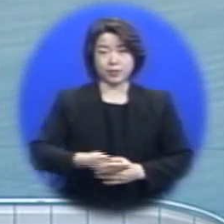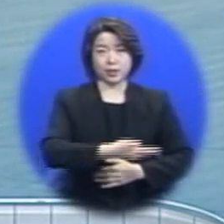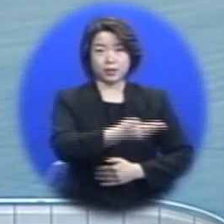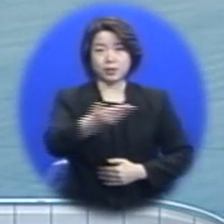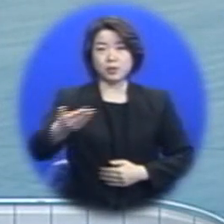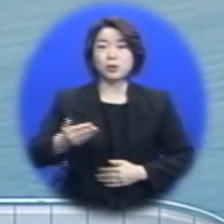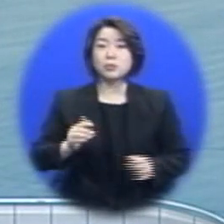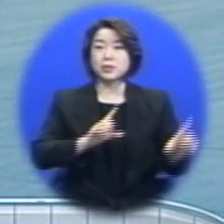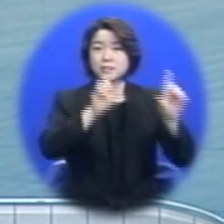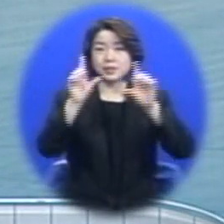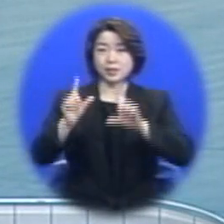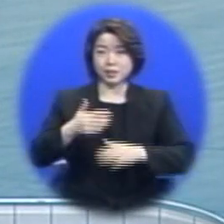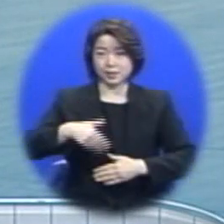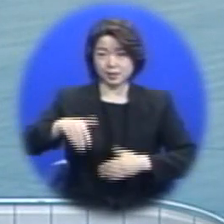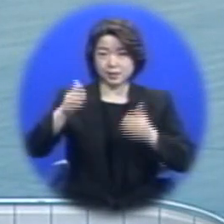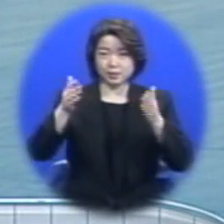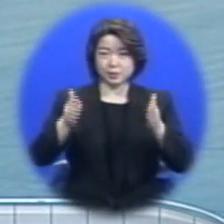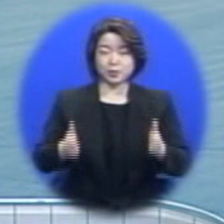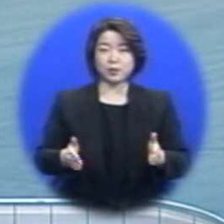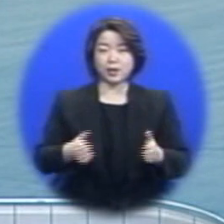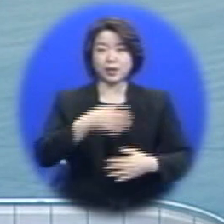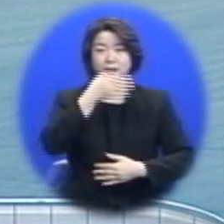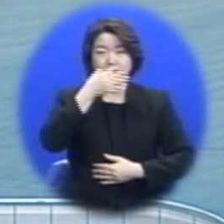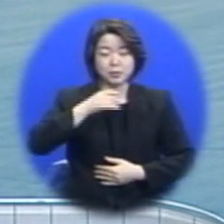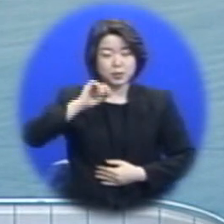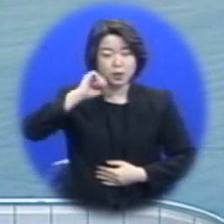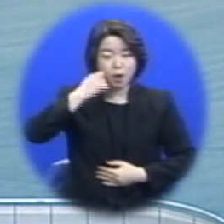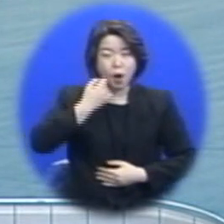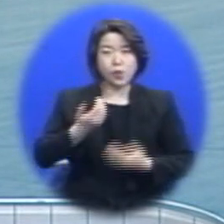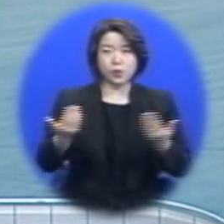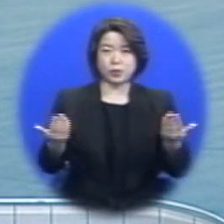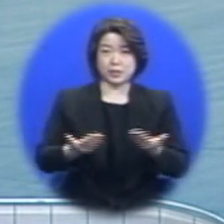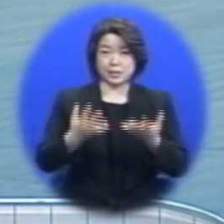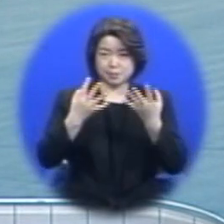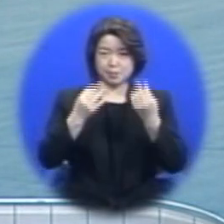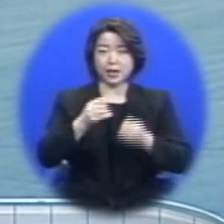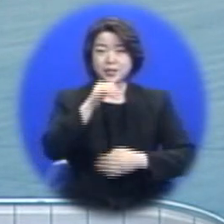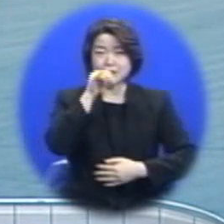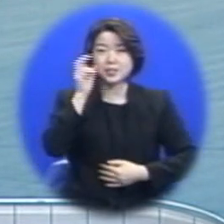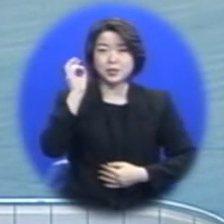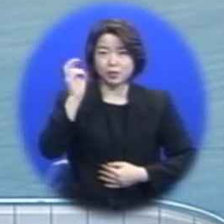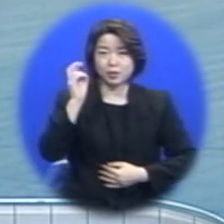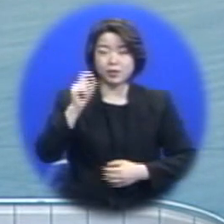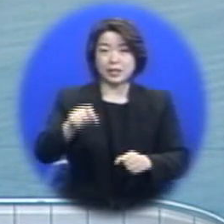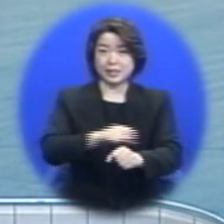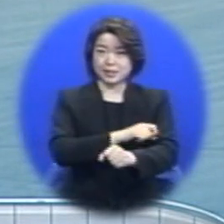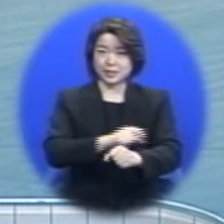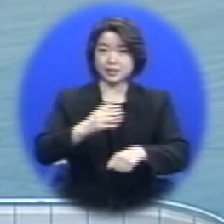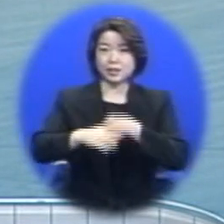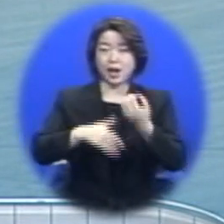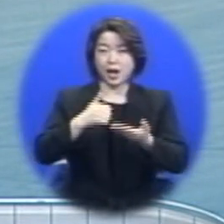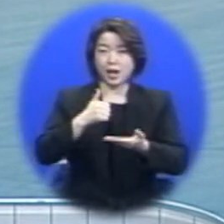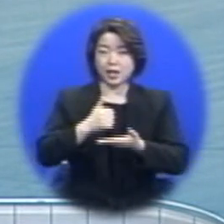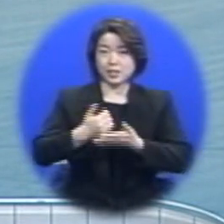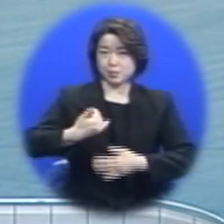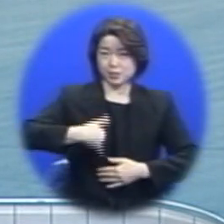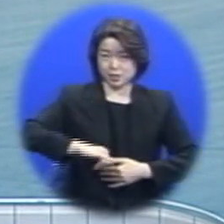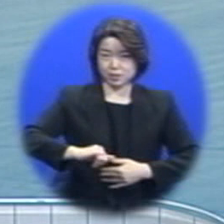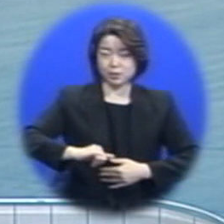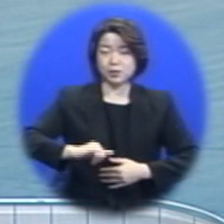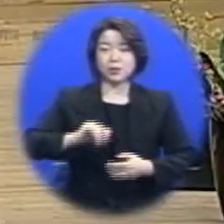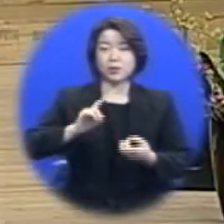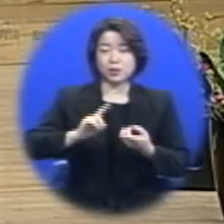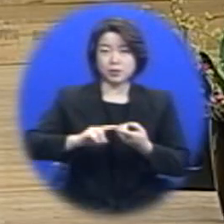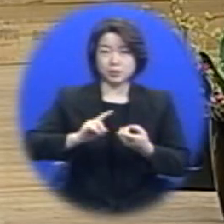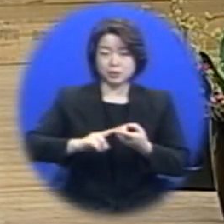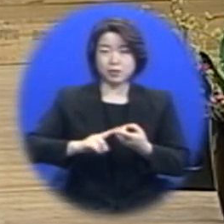여러분들이 살아가는 동안 힘들고 어려운 일이 많으실 겁니다. 특히 하나님의 자녀로서 하나님의 말씀대로 살